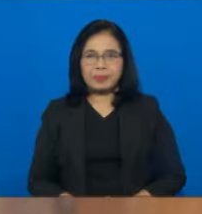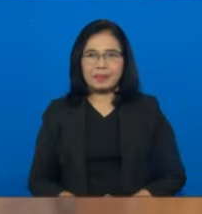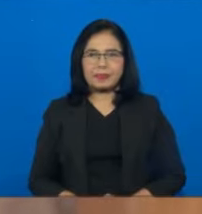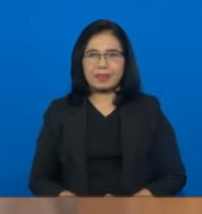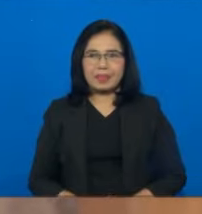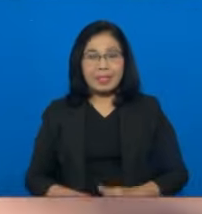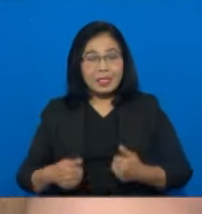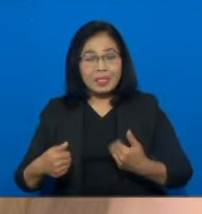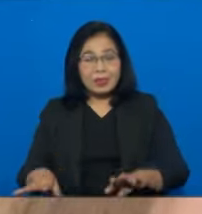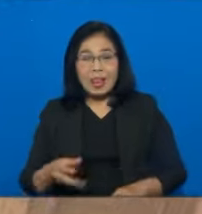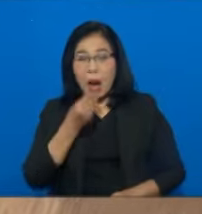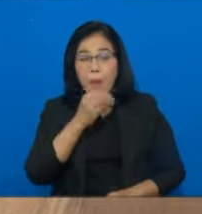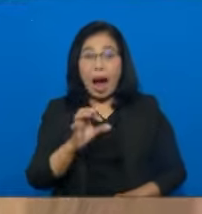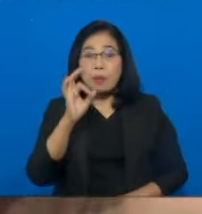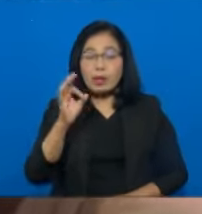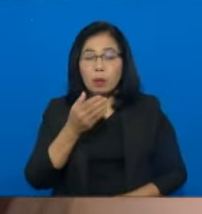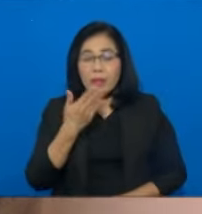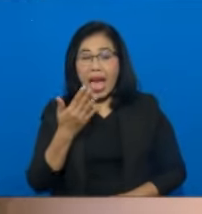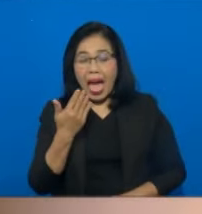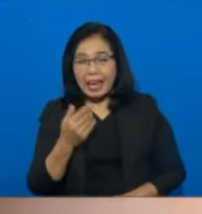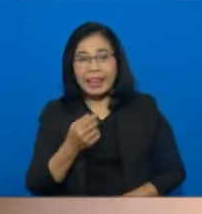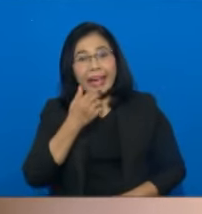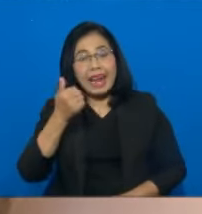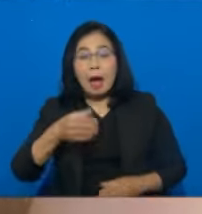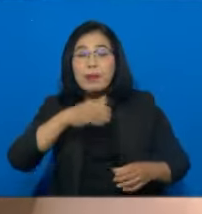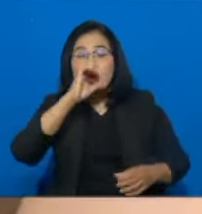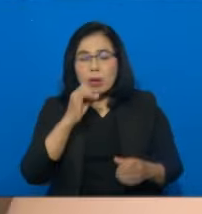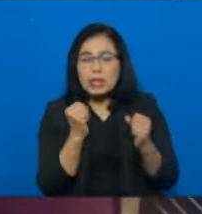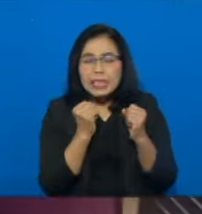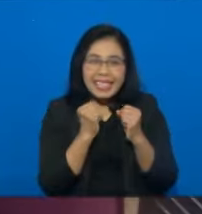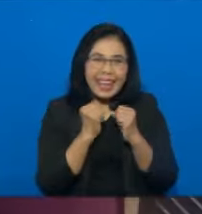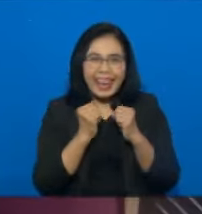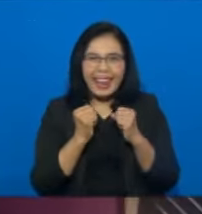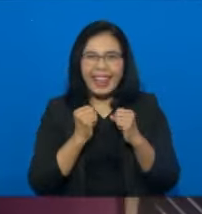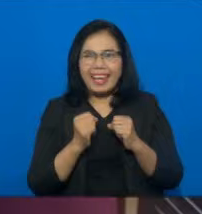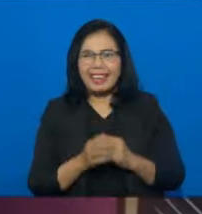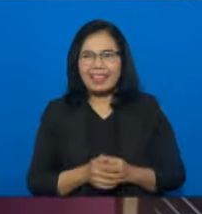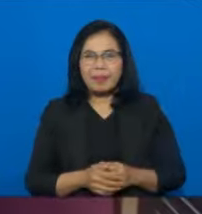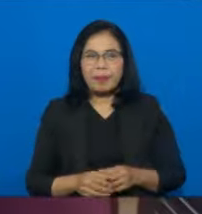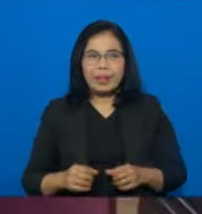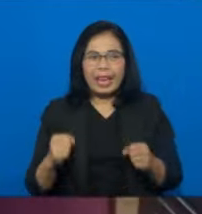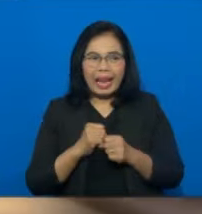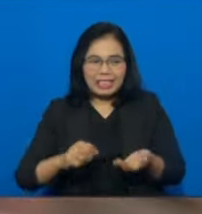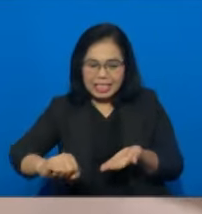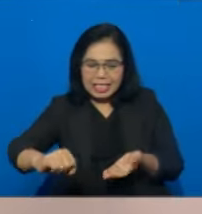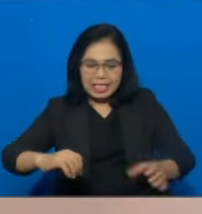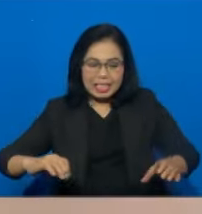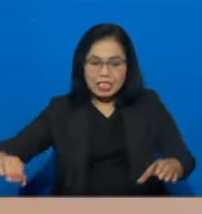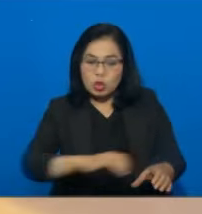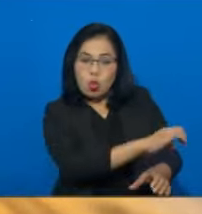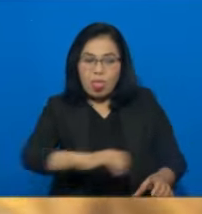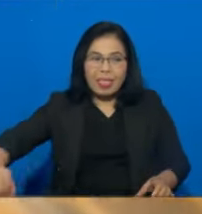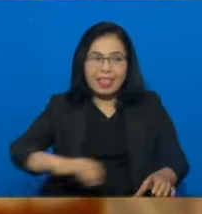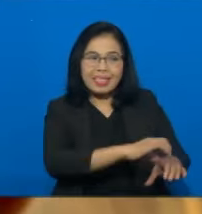Sehabis makan bakso yang pedas, enaknya minum yang dingin-dingin nih. Ya, es serut di sini memakai bahan dasar es batu yang sudah